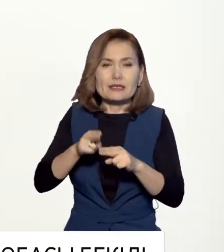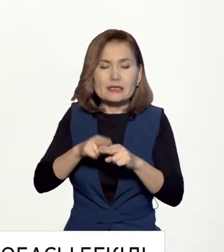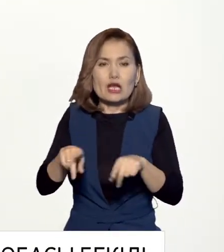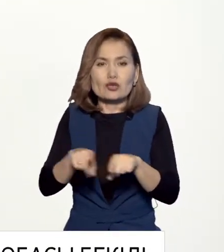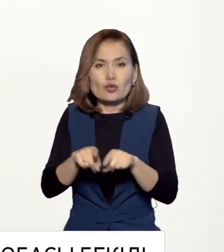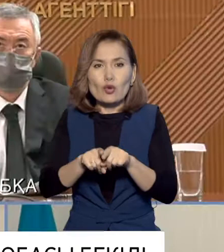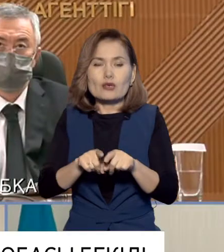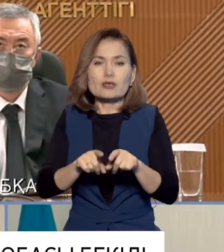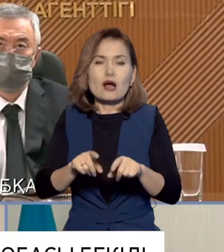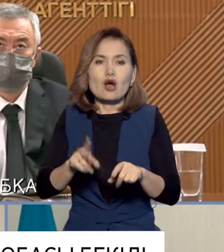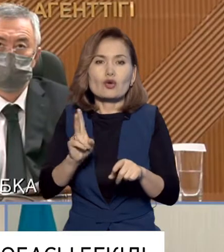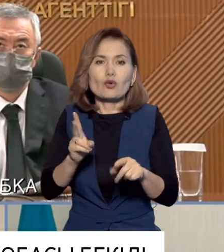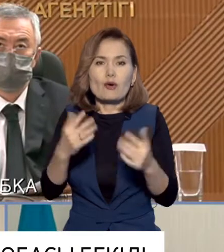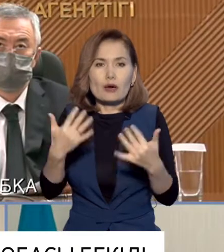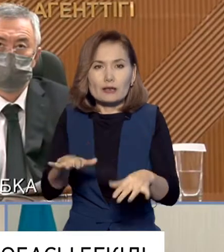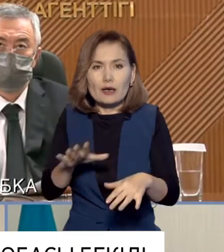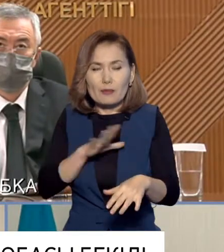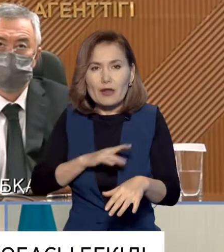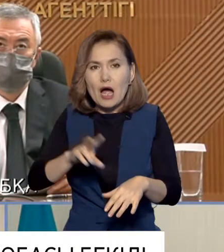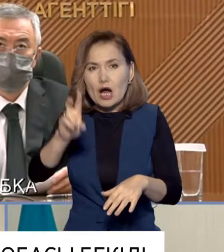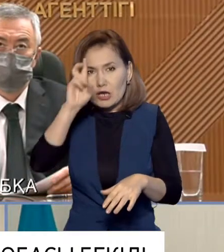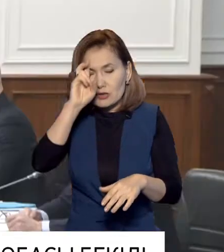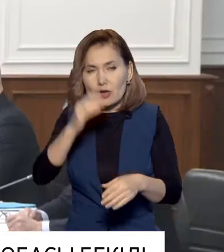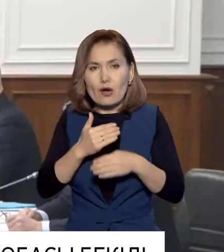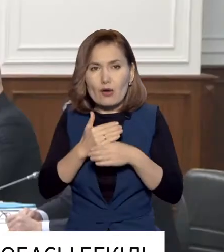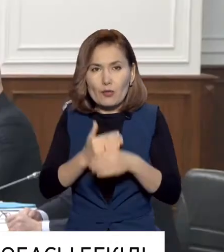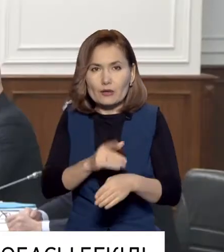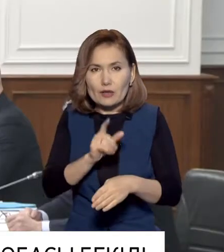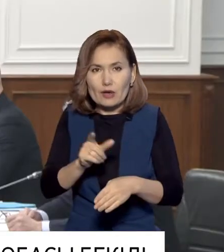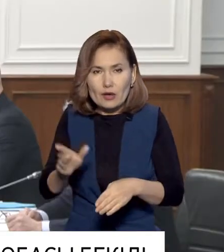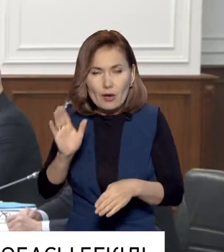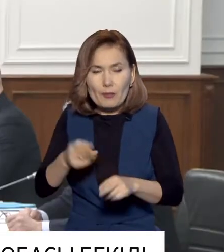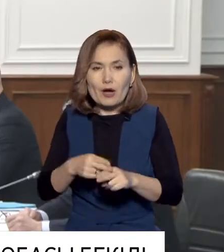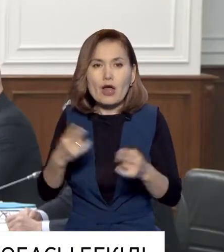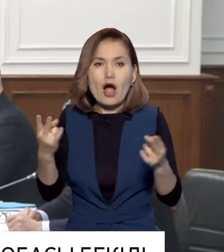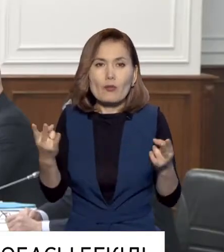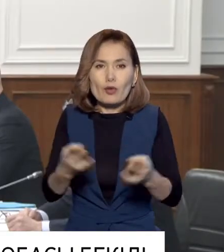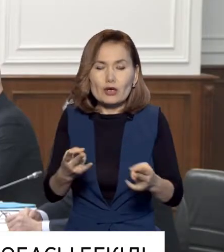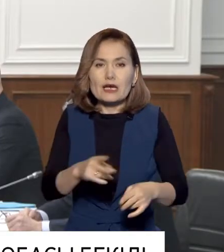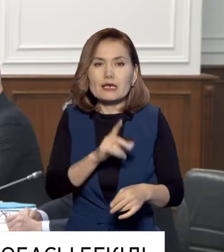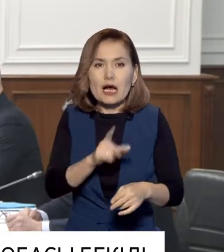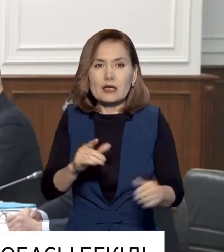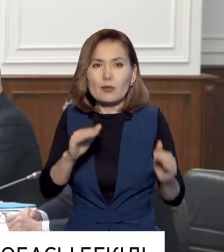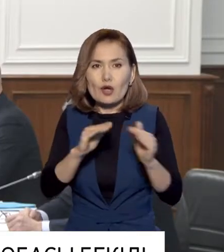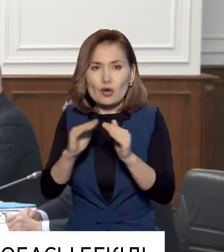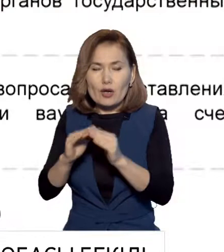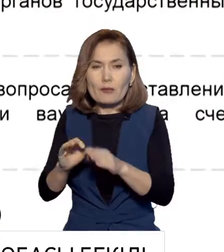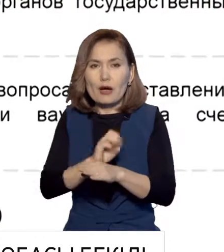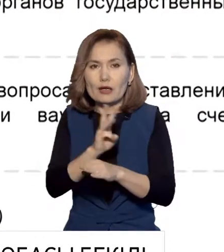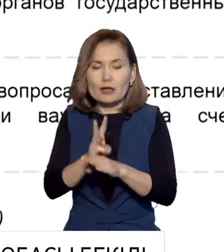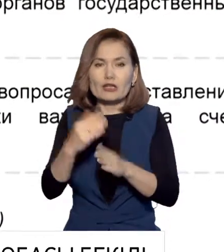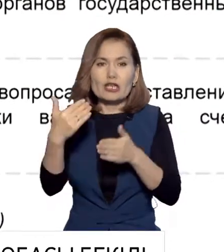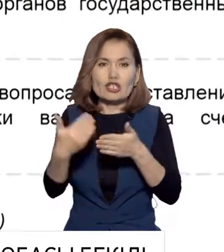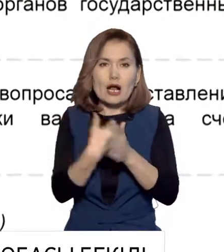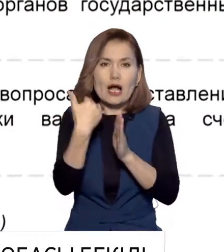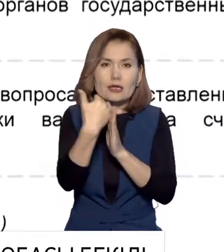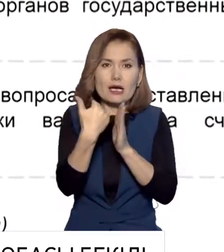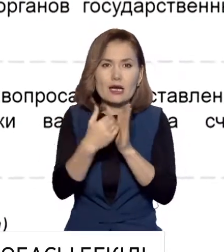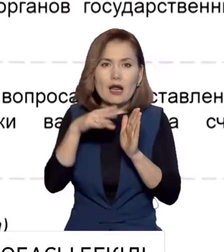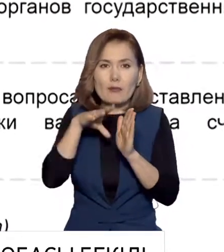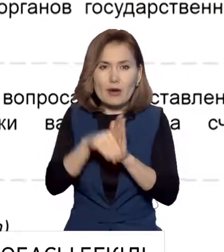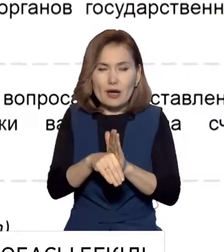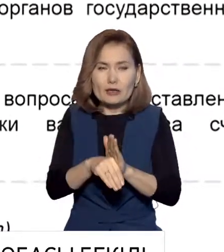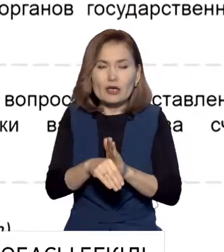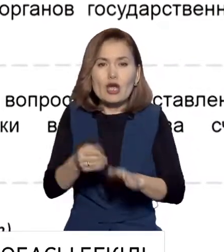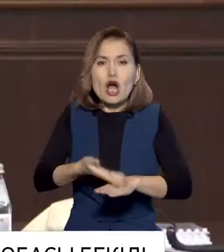азайту шараларда қолға алынбақ. Мұқтаж азаматтарға тұрғын үй көмегін көрсетудің жаңа тәртібі мен тетігі енгізіледі. Сонымен қатар төтенше